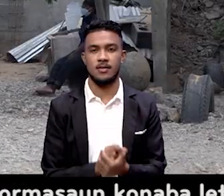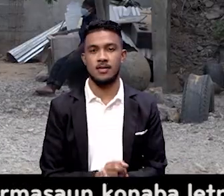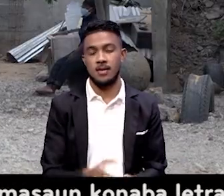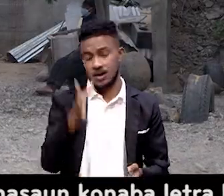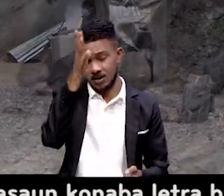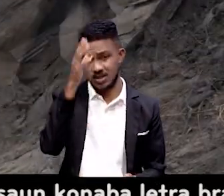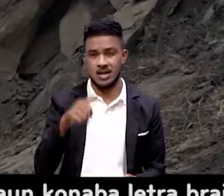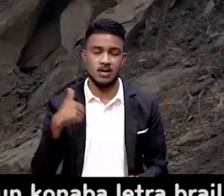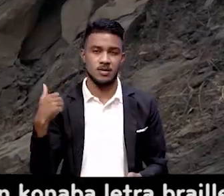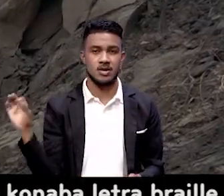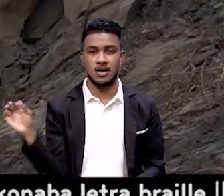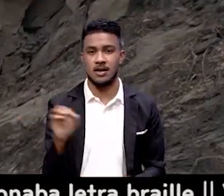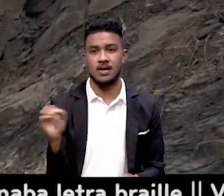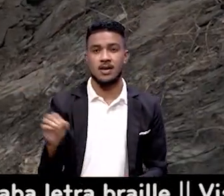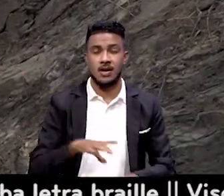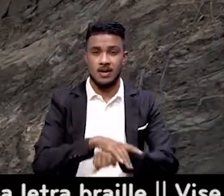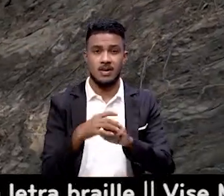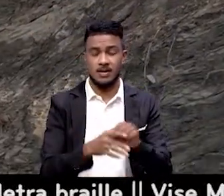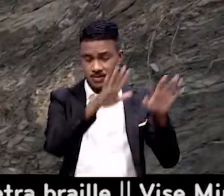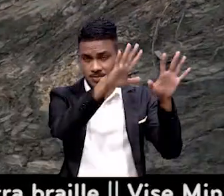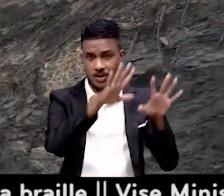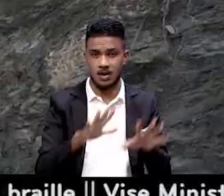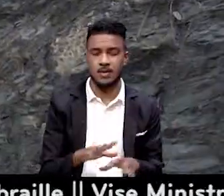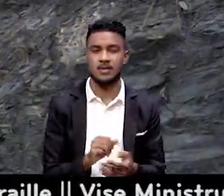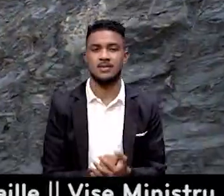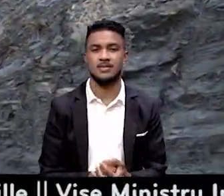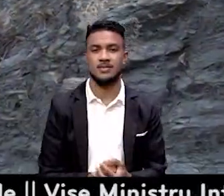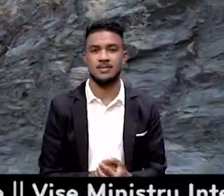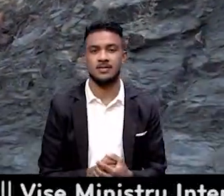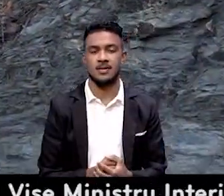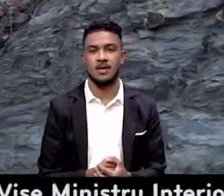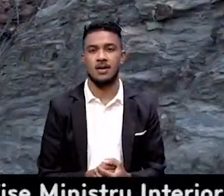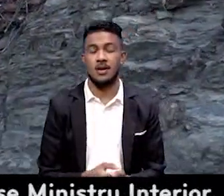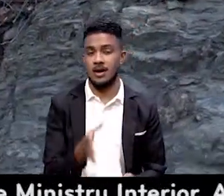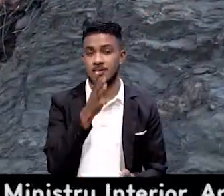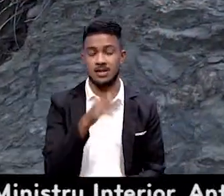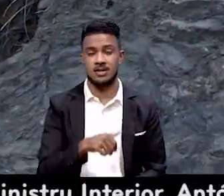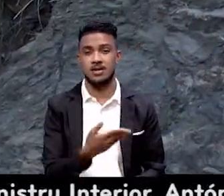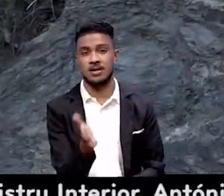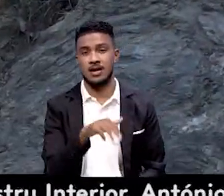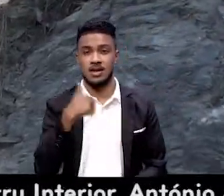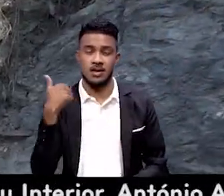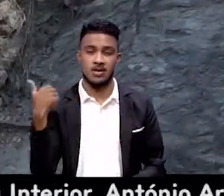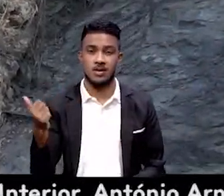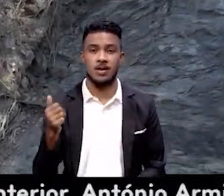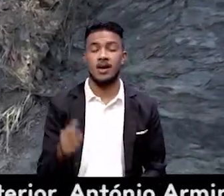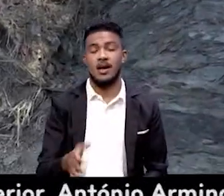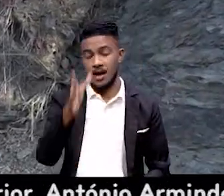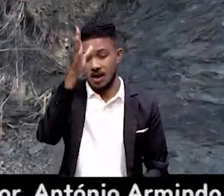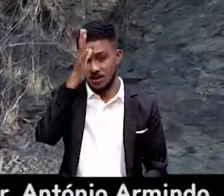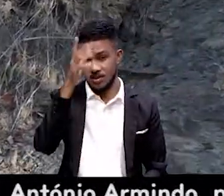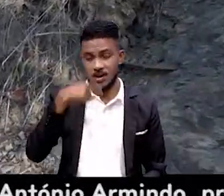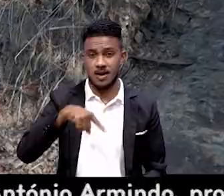helium play. Katua saya hanya yang kali statu ni makori tama ba. Oh, entau amasir itu liur makari apa apa mati bing halai tama mai di salve